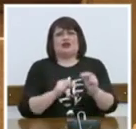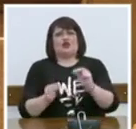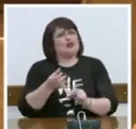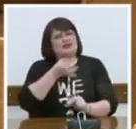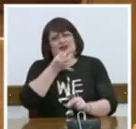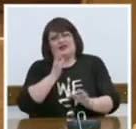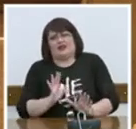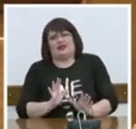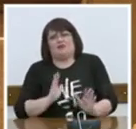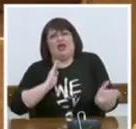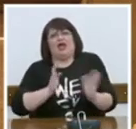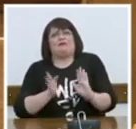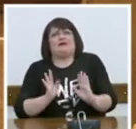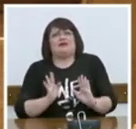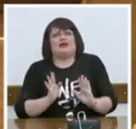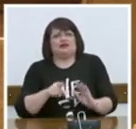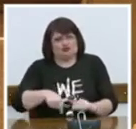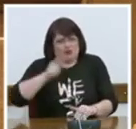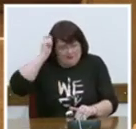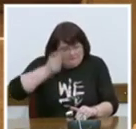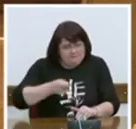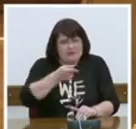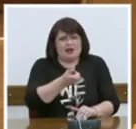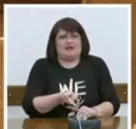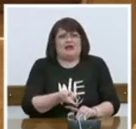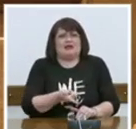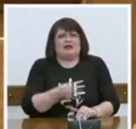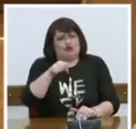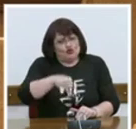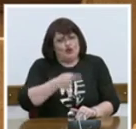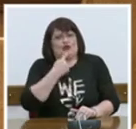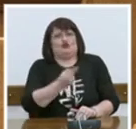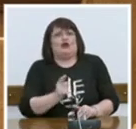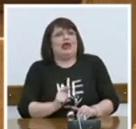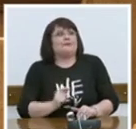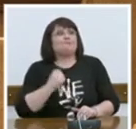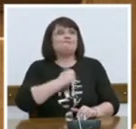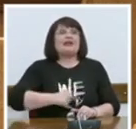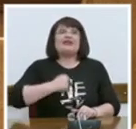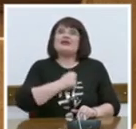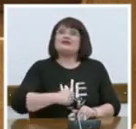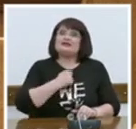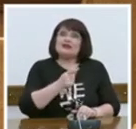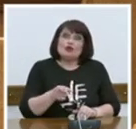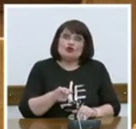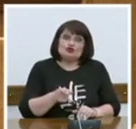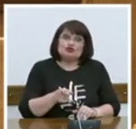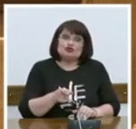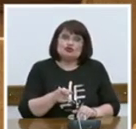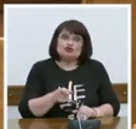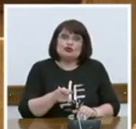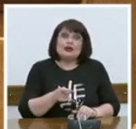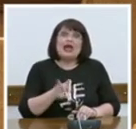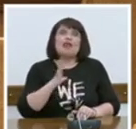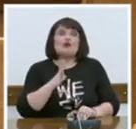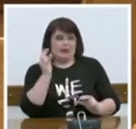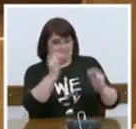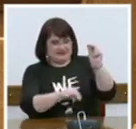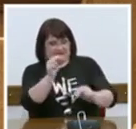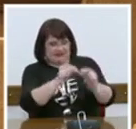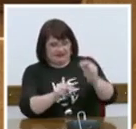ευθεία ομολογία της πρόθεσης αυτής. Δυστυχώς, οι περισσότεροι ανύποπτοι ψηφοφόροι σας το